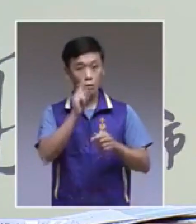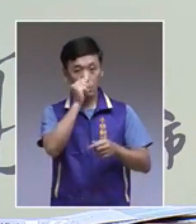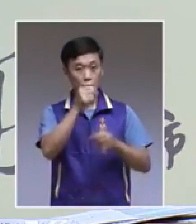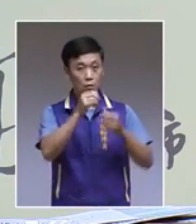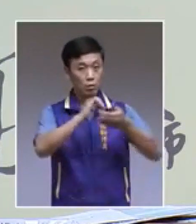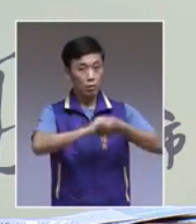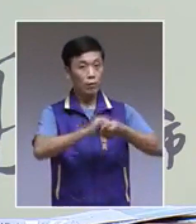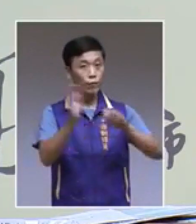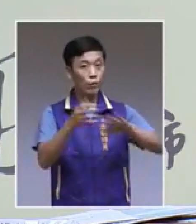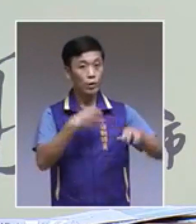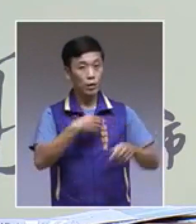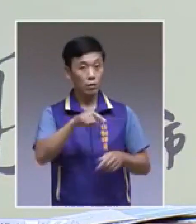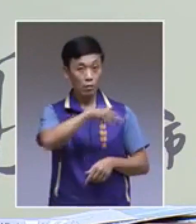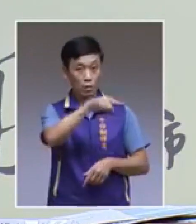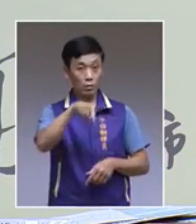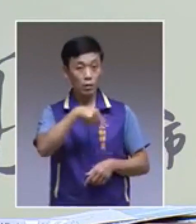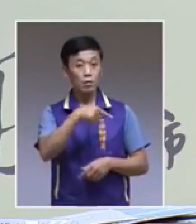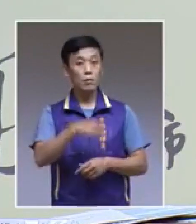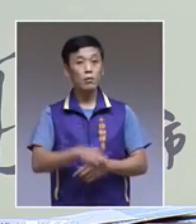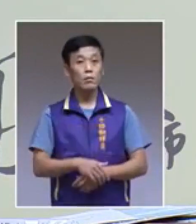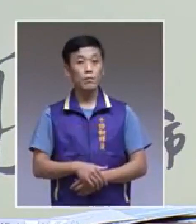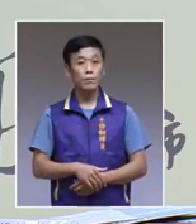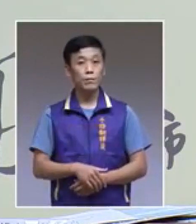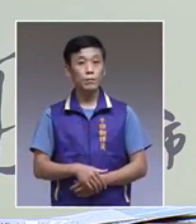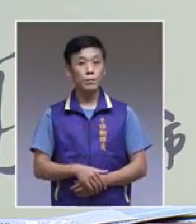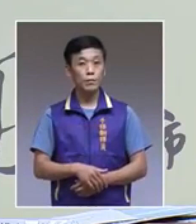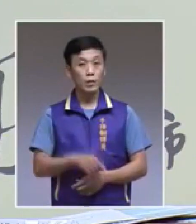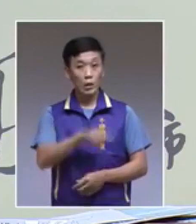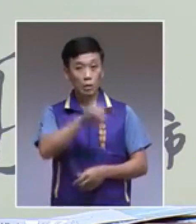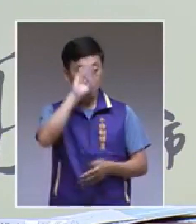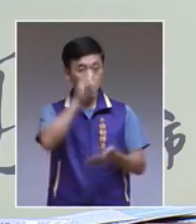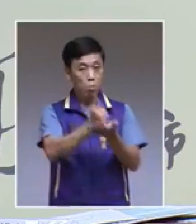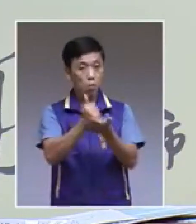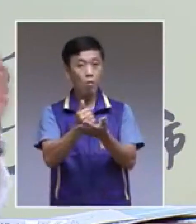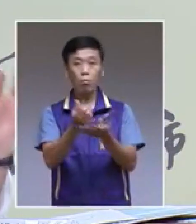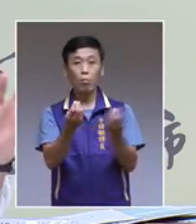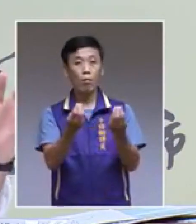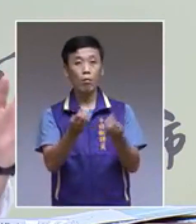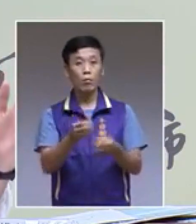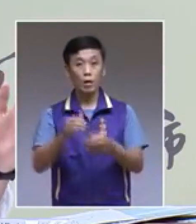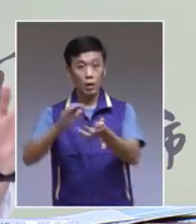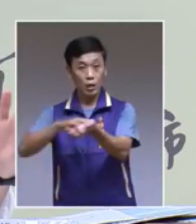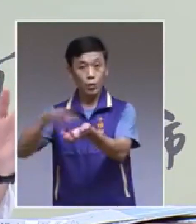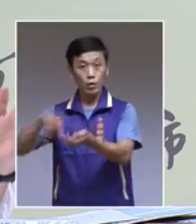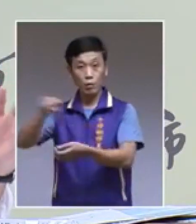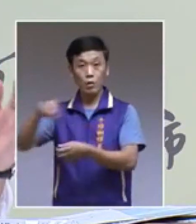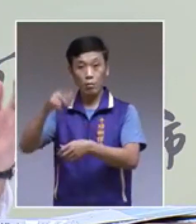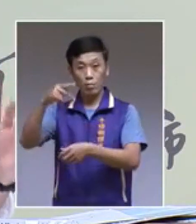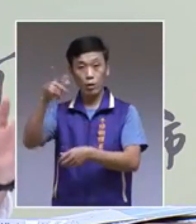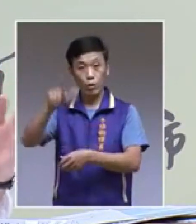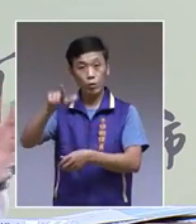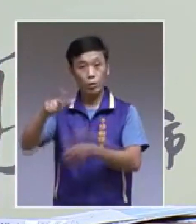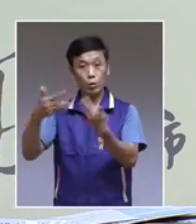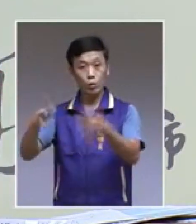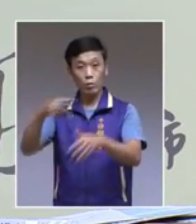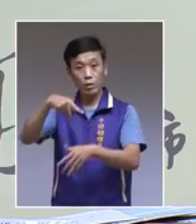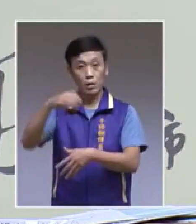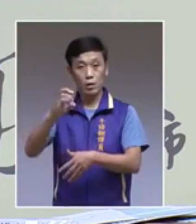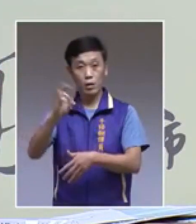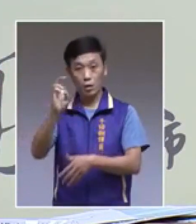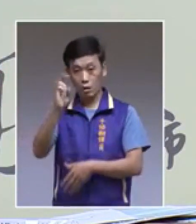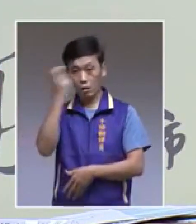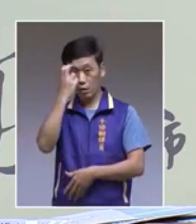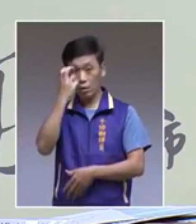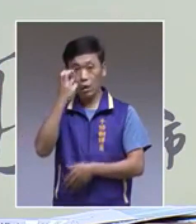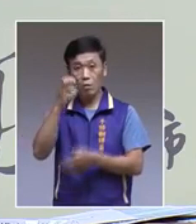险的族群，这个没有任何的确诊个案。医院端6000个 PCR 的检体也没有，我